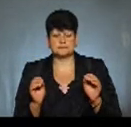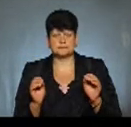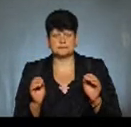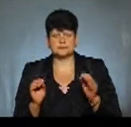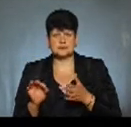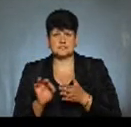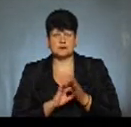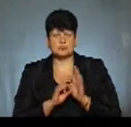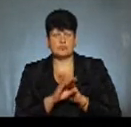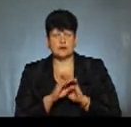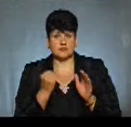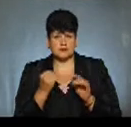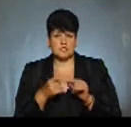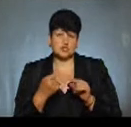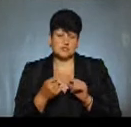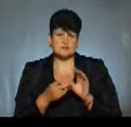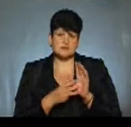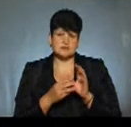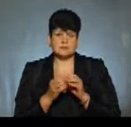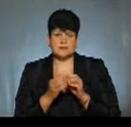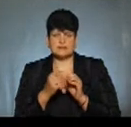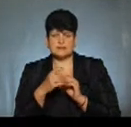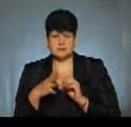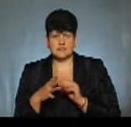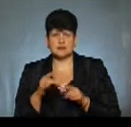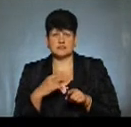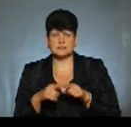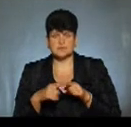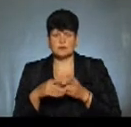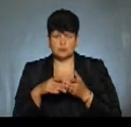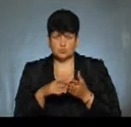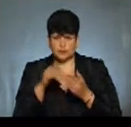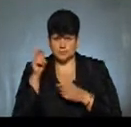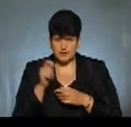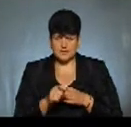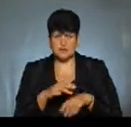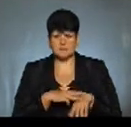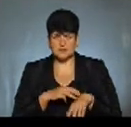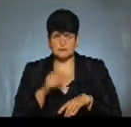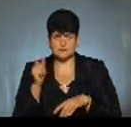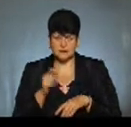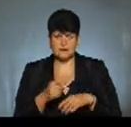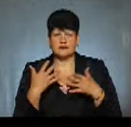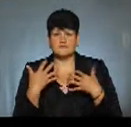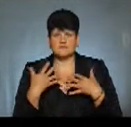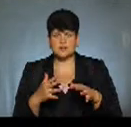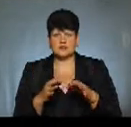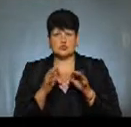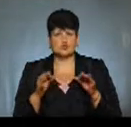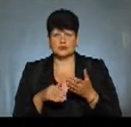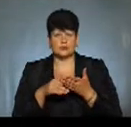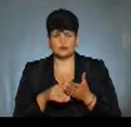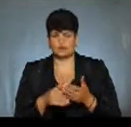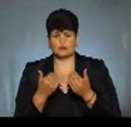Зразу викликали десь через 8-10 хвилин, і скоро була і міліція. Але вже нічого не помогло їм.